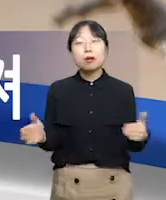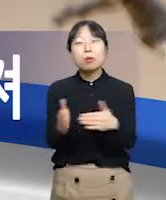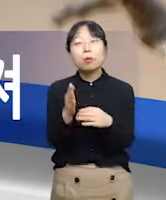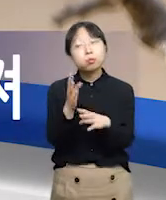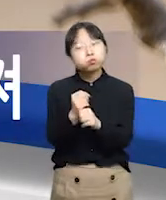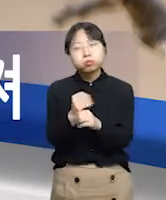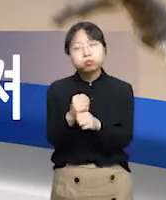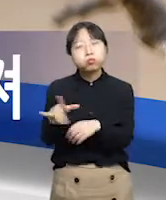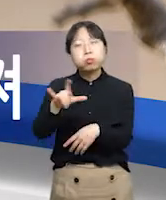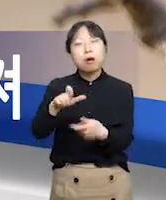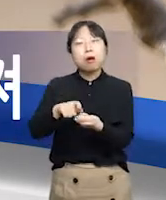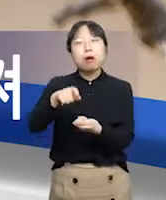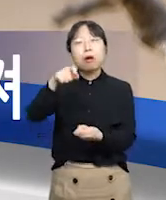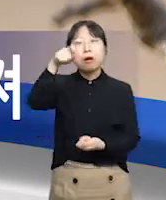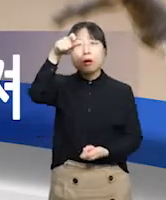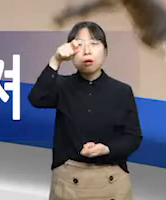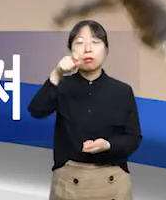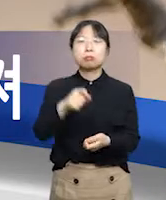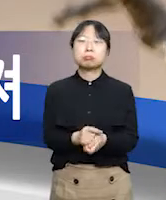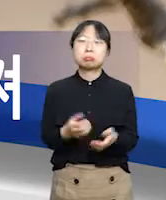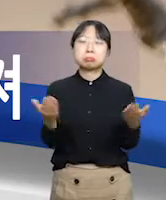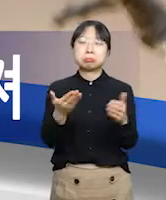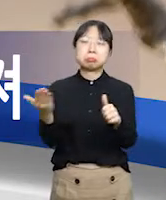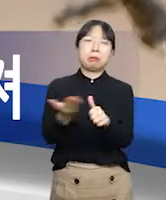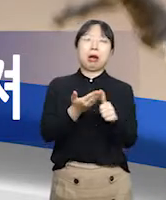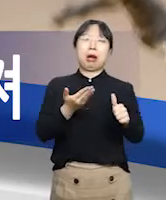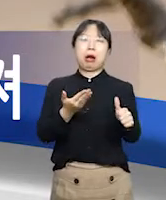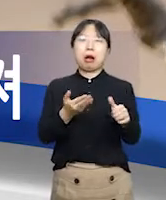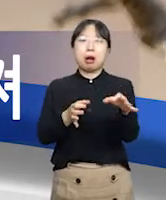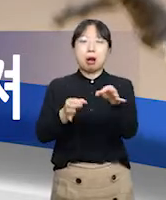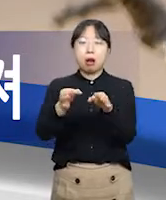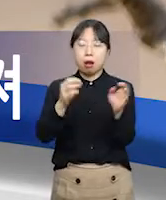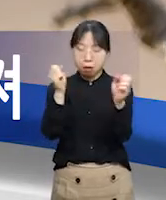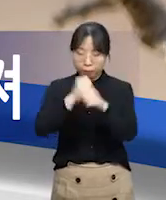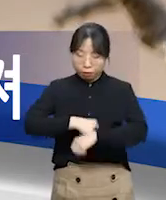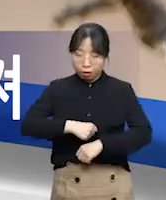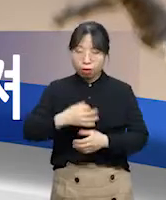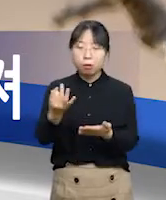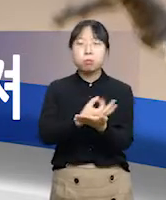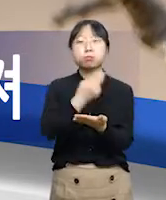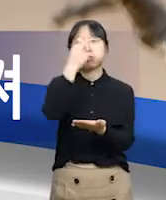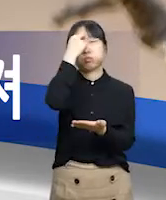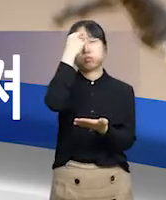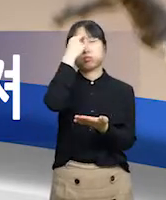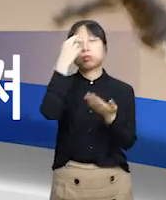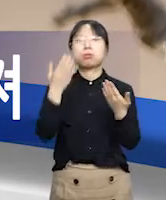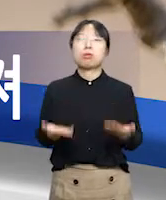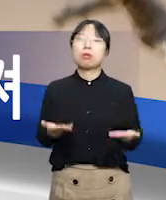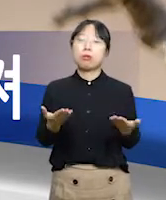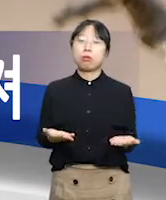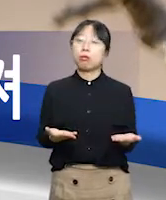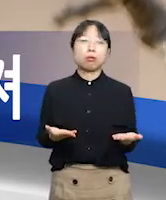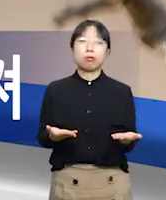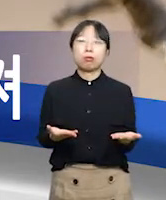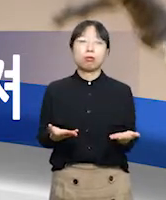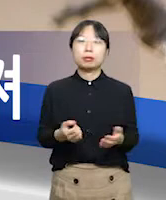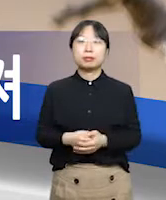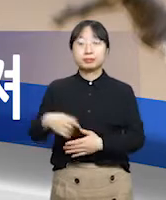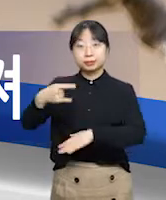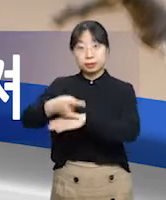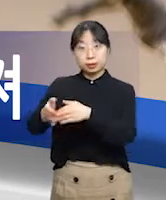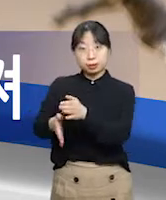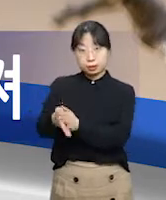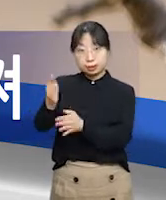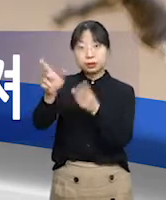끝날지 모르는 코로나19의 두려움 속에서 실직, 폐업, 소득 감소를 겪는 시민들이 늘고 있습니다. 이에 의왕시는